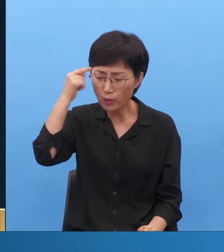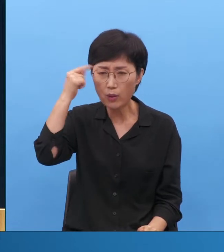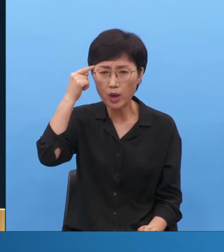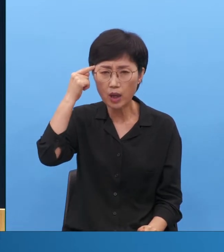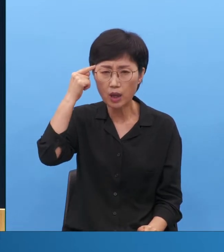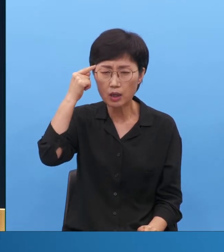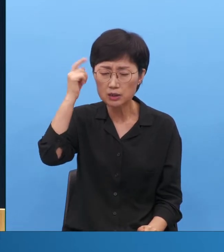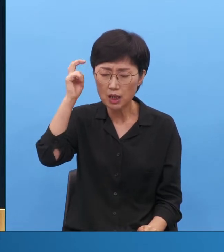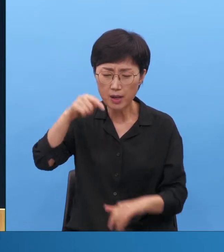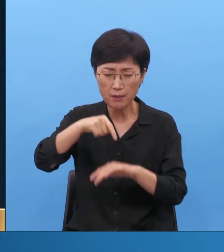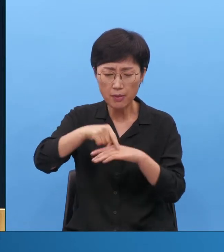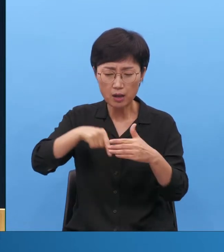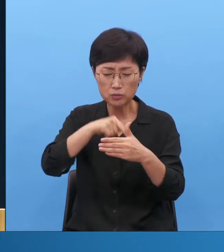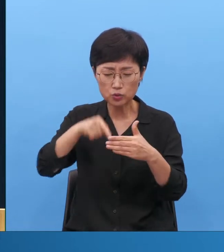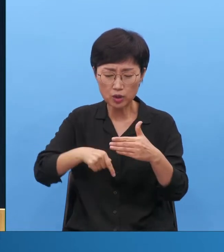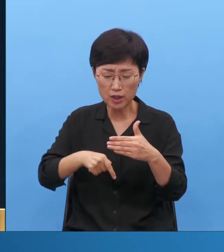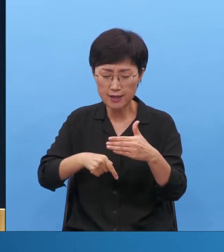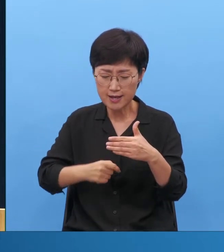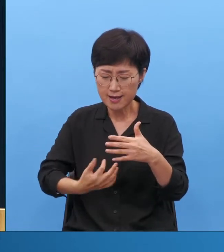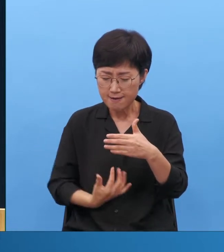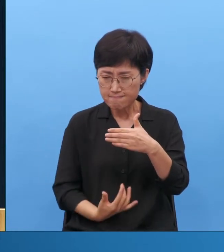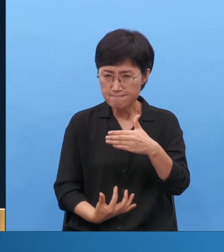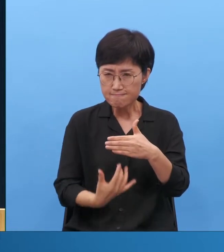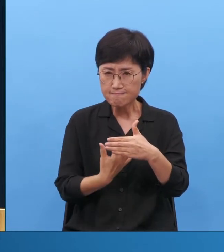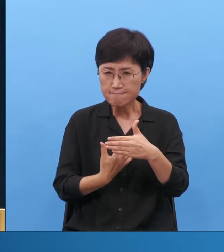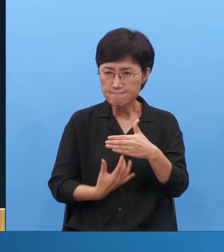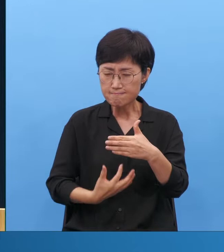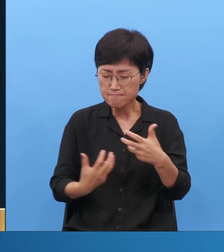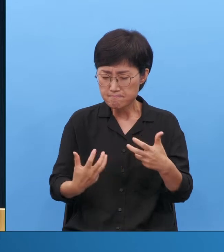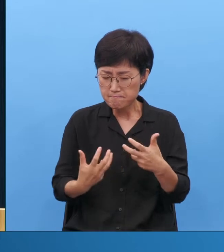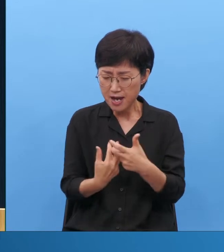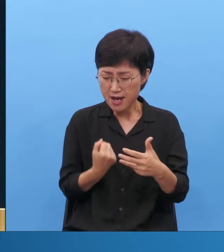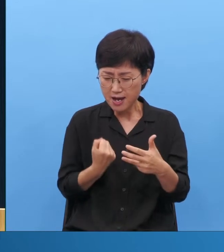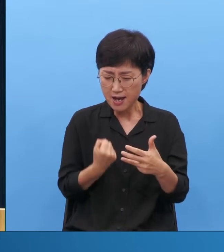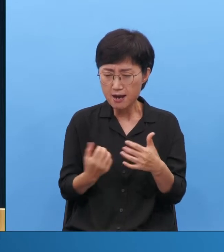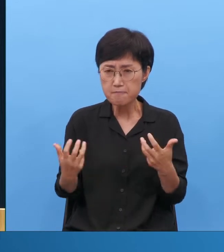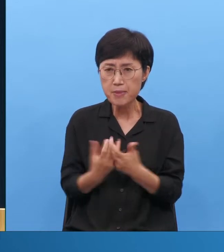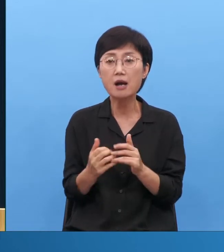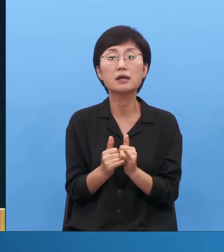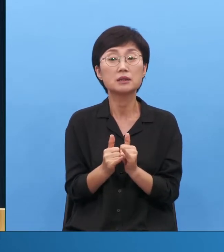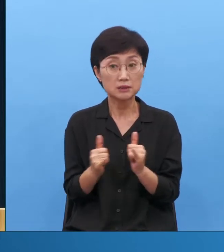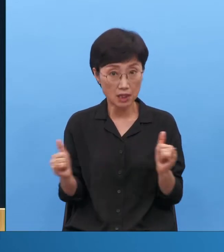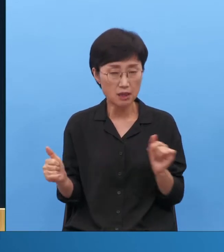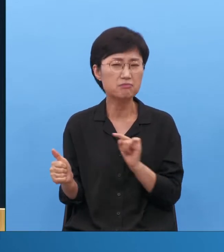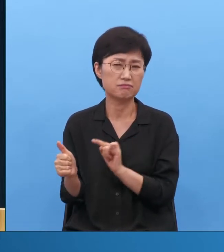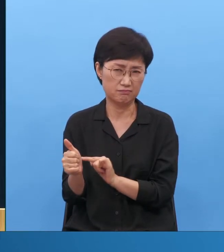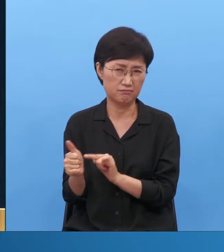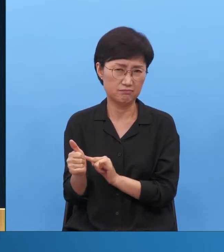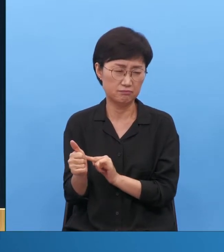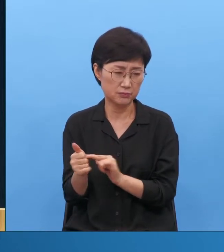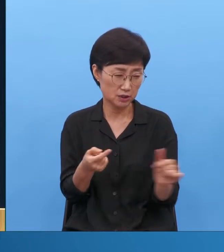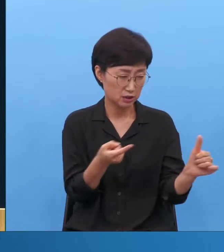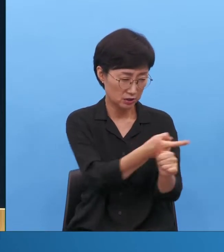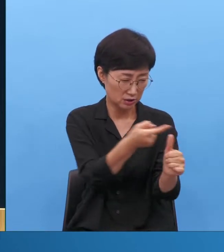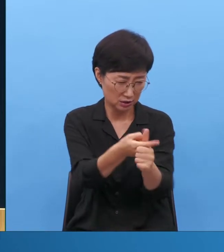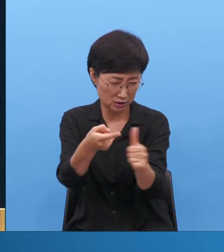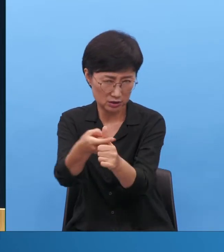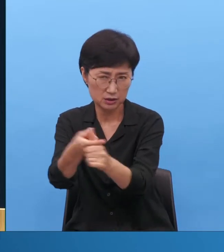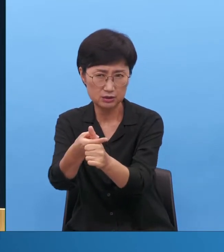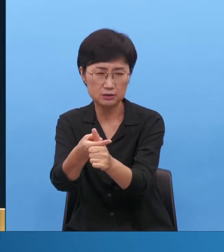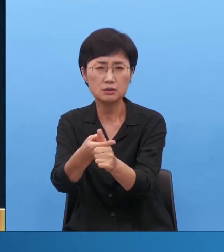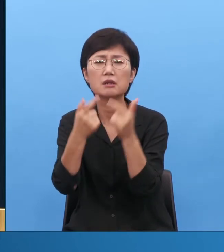사람이 그랬을 겁니다. In any event, the crime was probably committed by a perpetrator who was filled with so much rage that he had to go out and kill these children